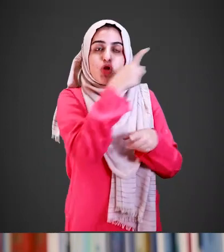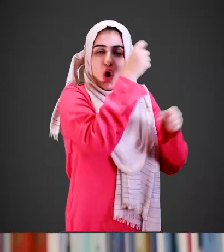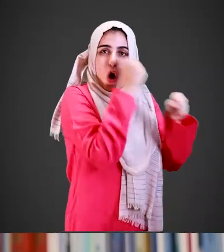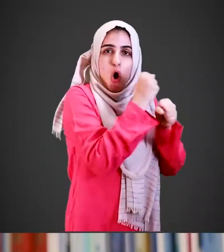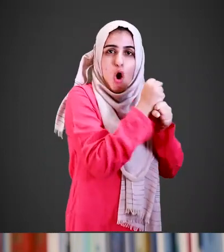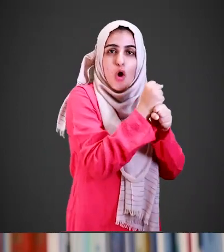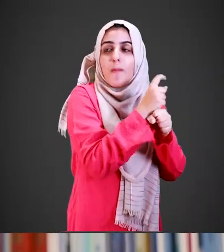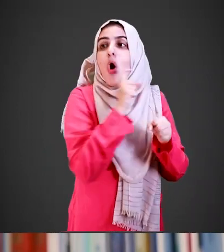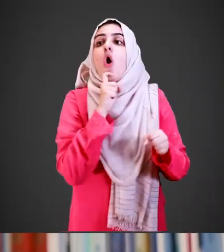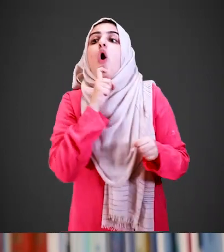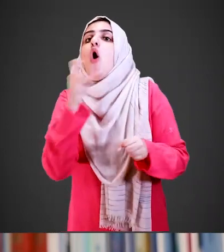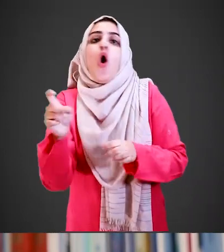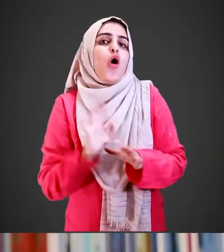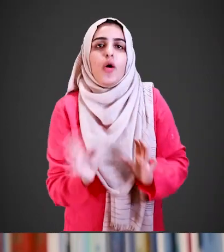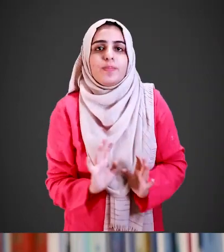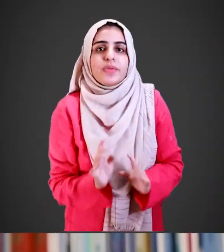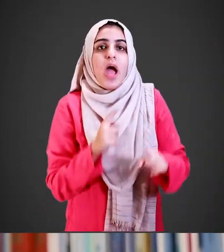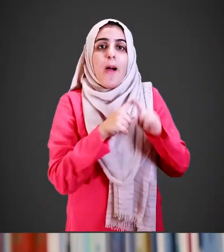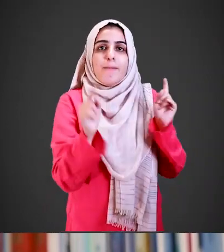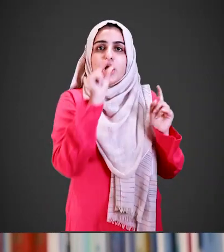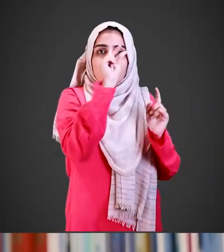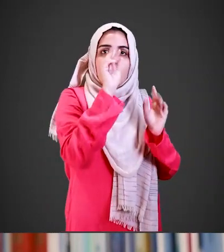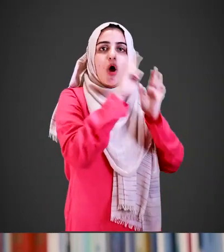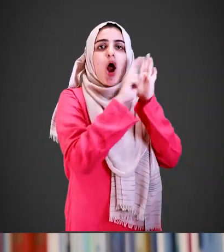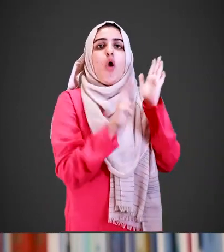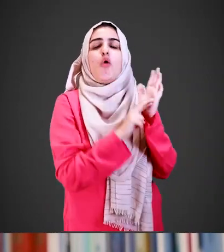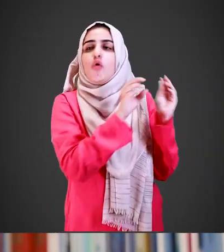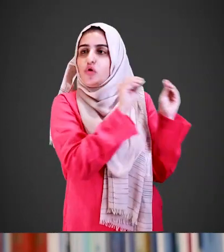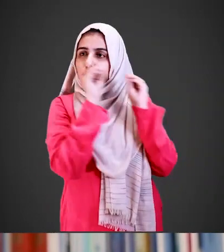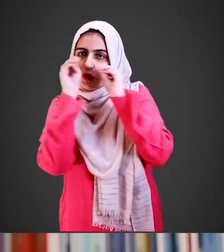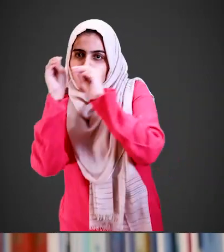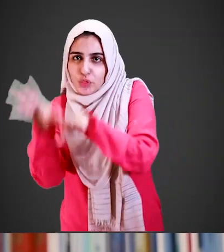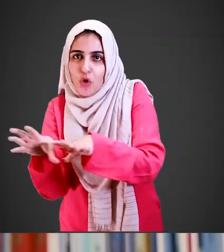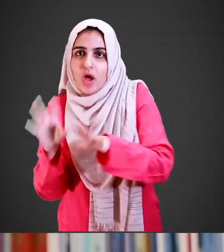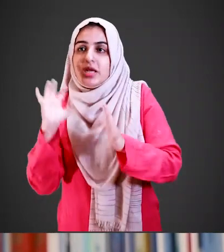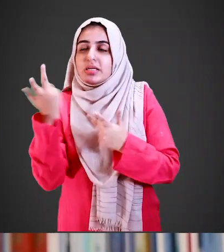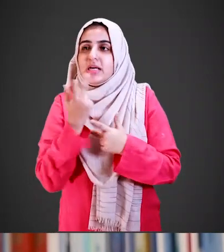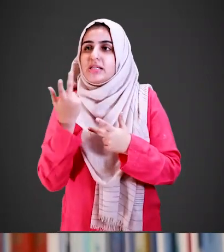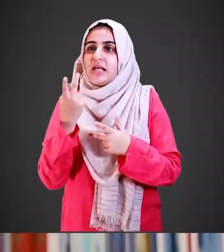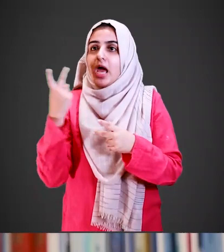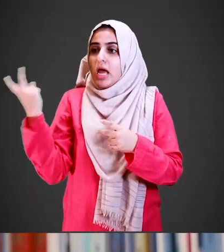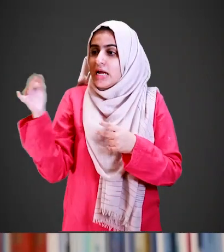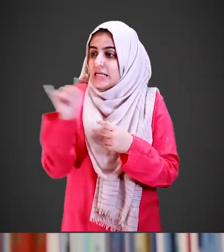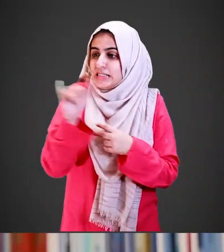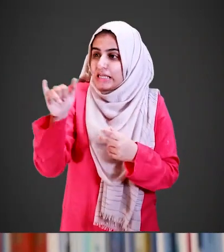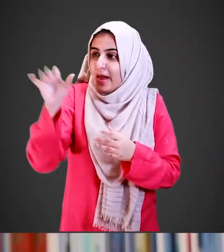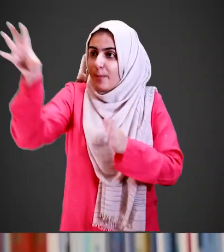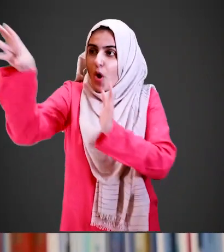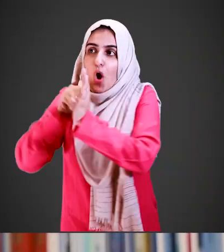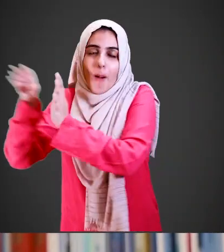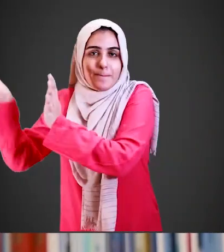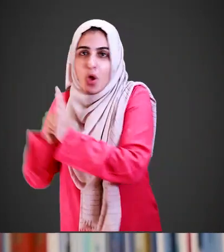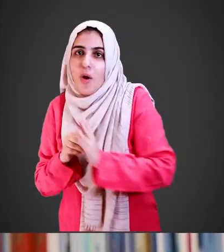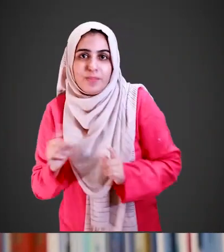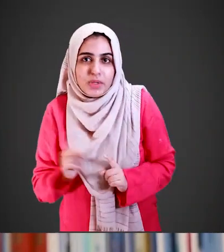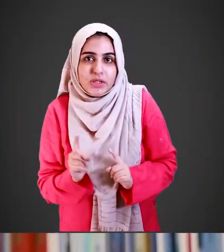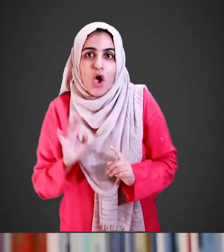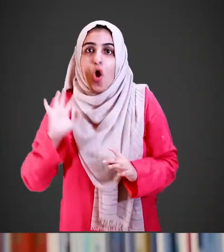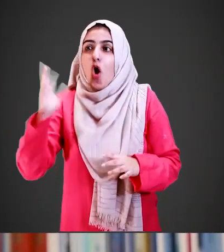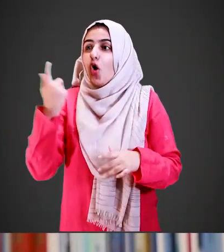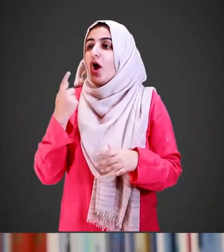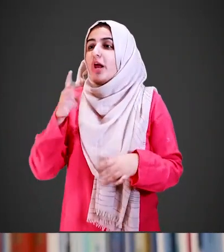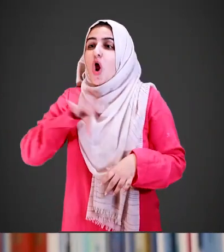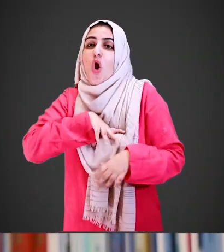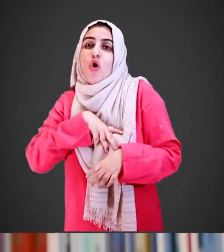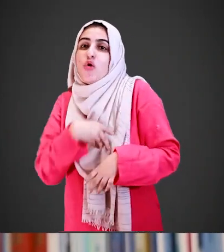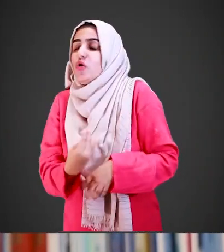ہوتی ہے، وہ ڈکٹیٹ نہیں کرتی لیکن وہ اپنا ایک رول پلے کرتی ہے کہ کسی کے کاپی رائٹس جو ہیں وہ نہ ضبط ہوں، کسی کی ایکسپلائٹیشن